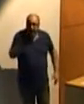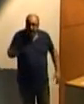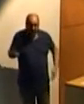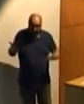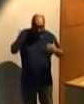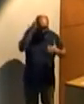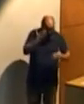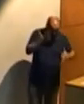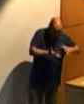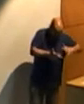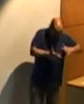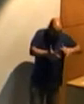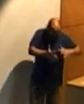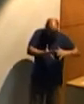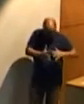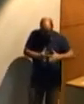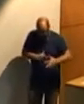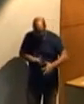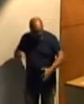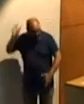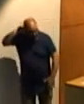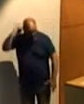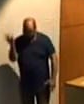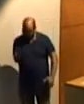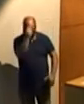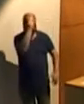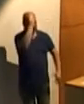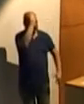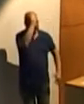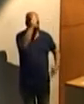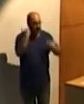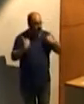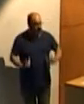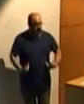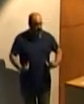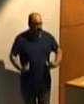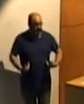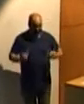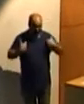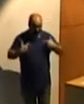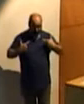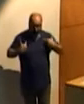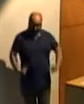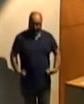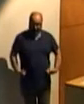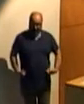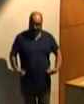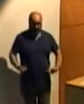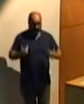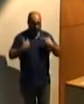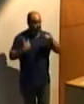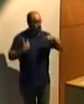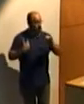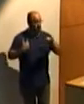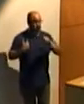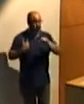un animal qui a pris conscience de son existence qui est capable de dire je suis dire je suis c'est